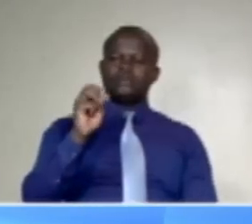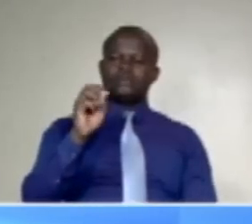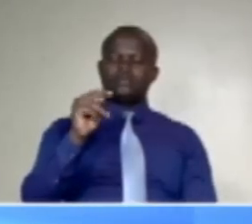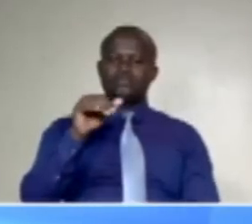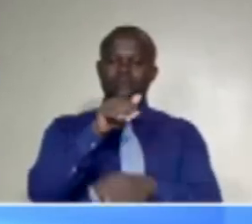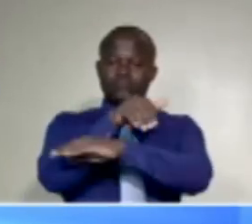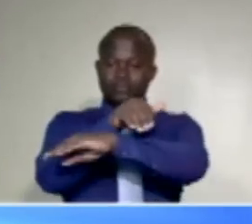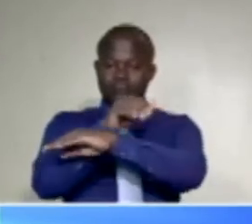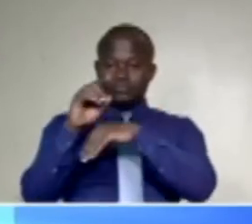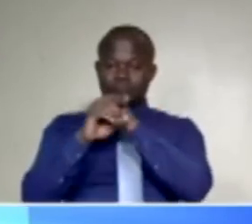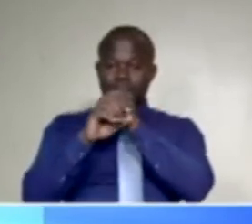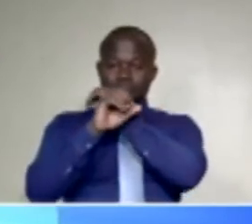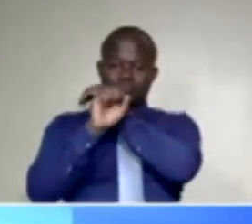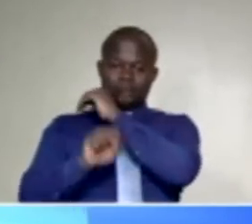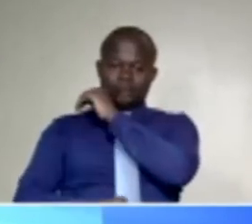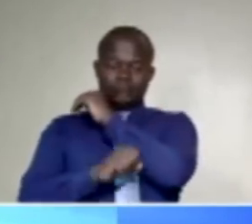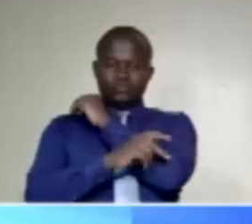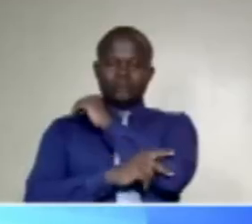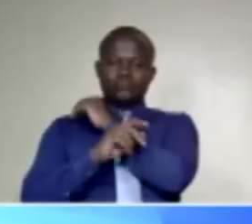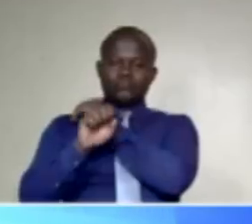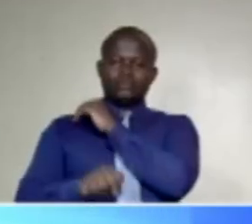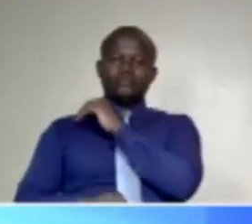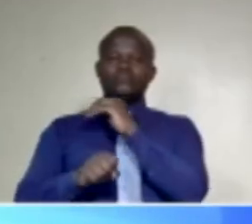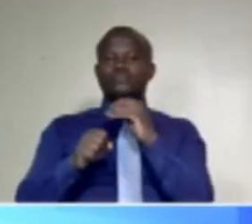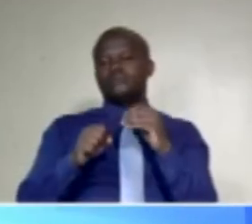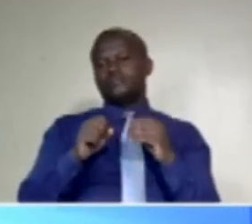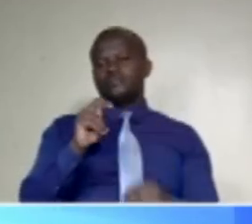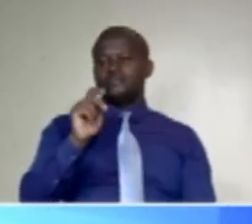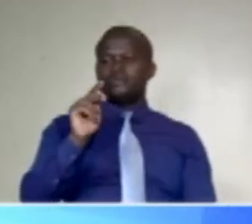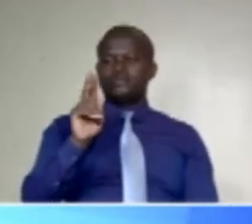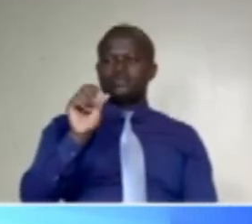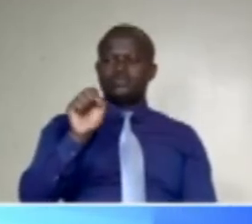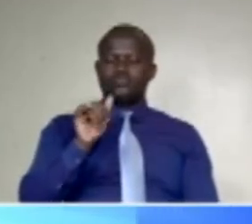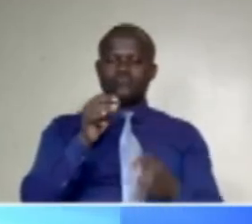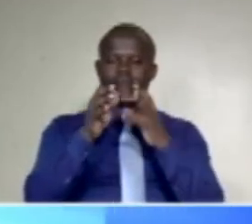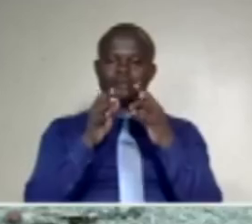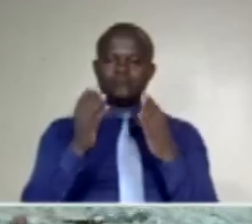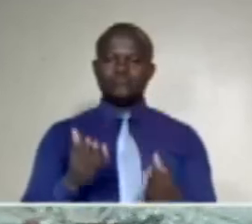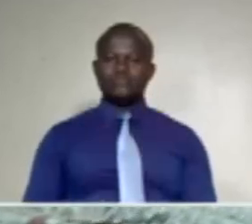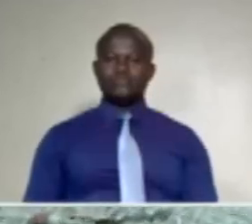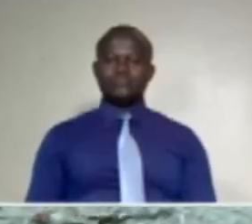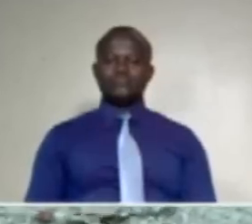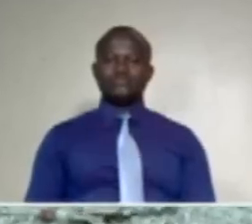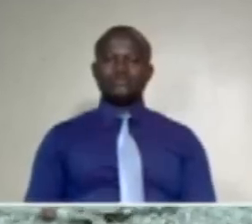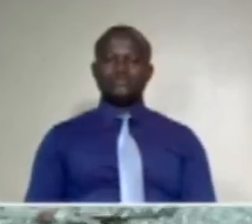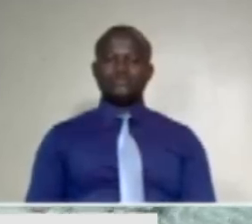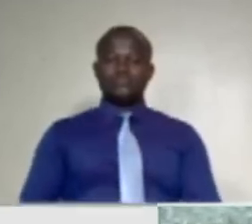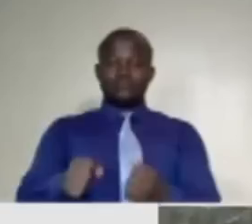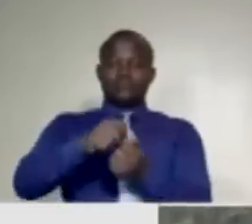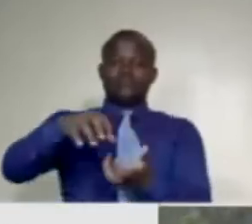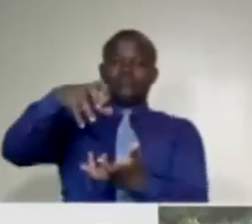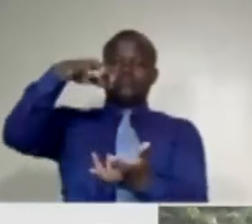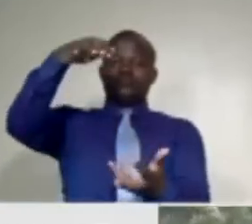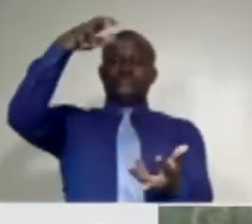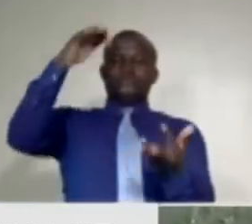ntara y'Amajyepfo Nkusi Makire yafatanyije na Benjamin niyo kwizerwa badutegura inkuru irambuye Ibyose byoherezwa mu kirere ni kimwe